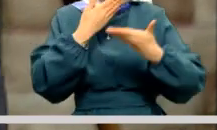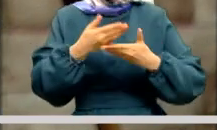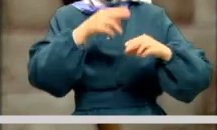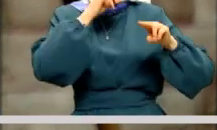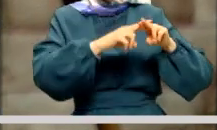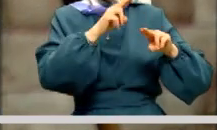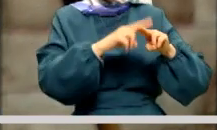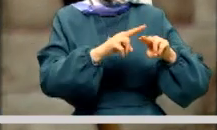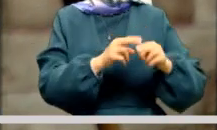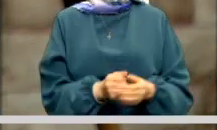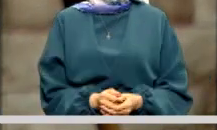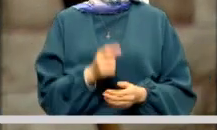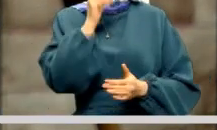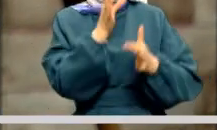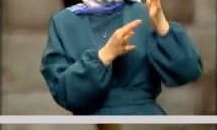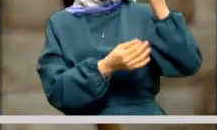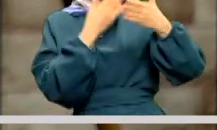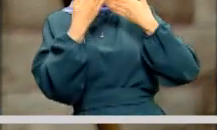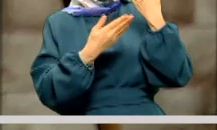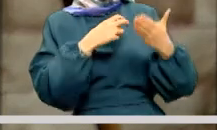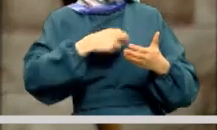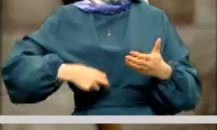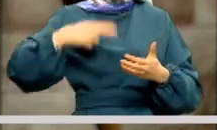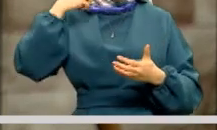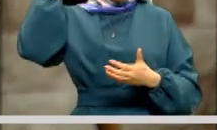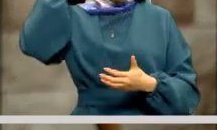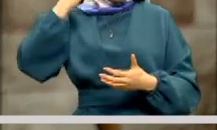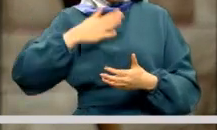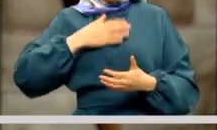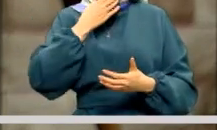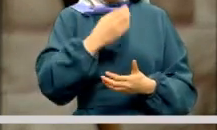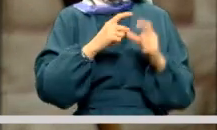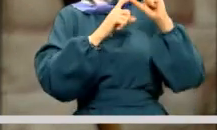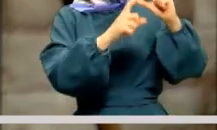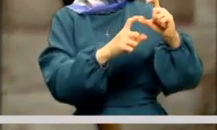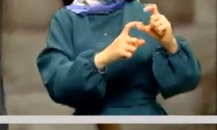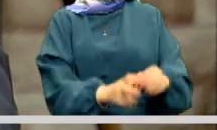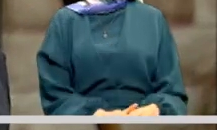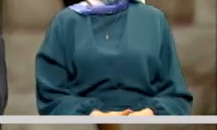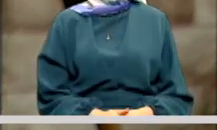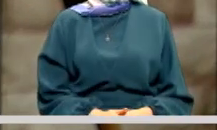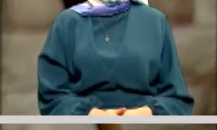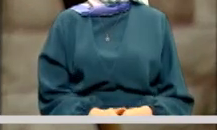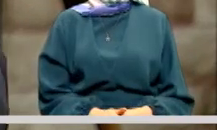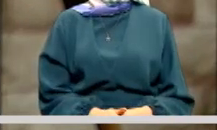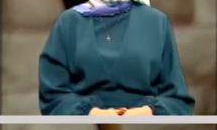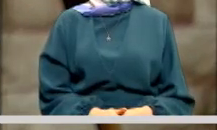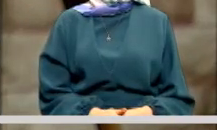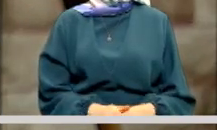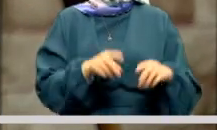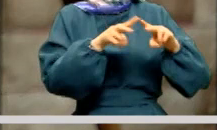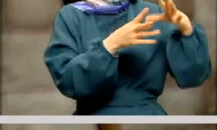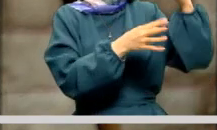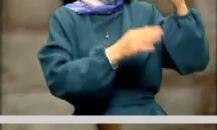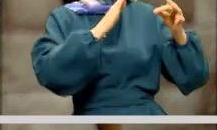Okur ağırlık öğretecek birilerinden bahsediliyor Peygamberimiz gönderirken tavsiyelerini Soruyor yani yarası işte Ey Muaz Gittiğin